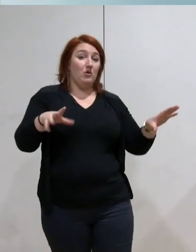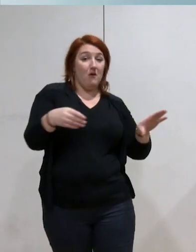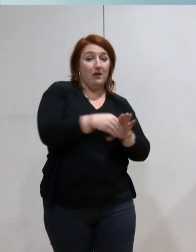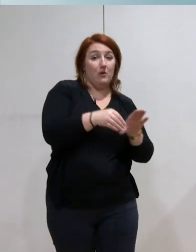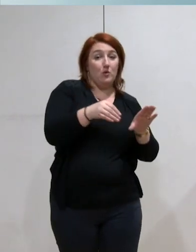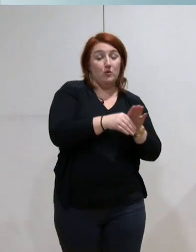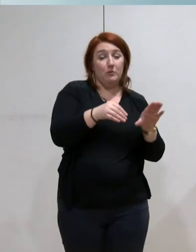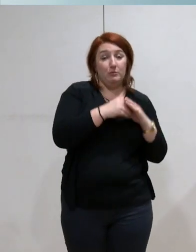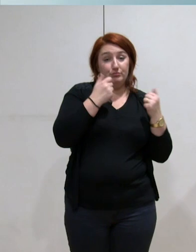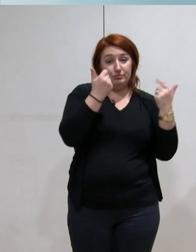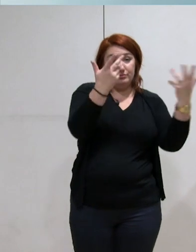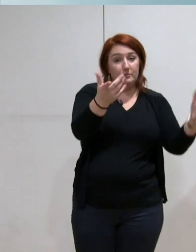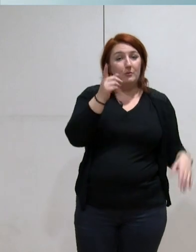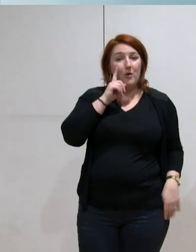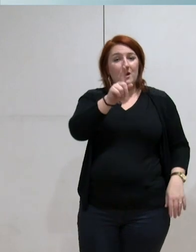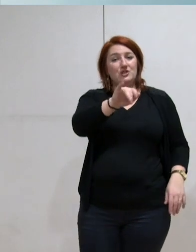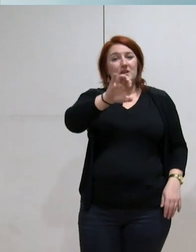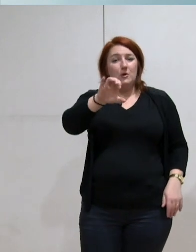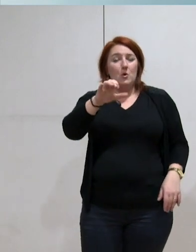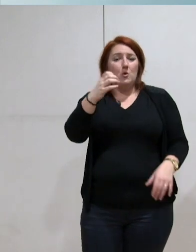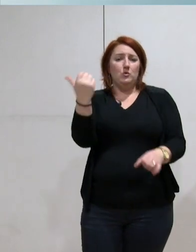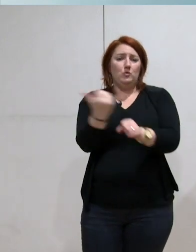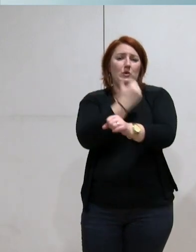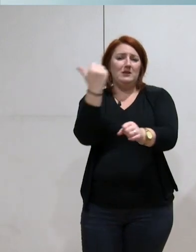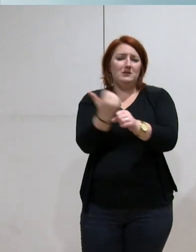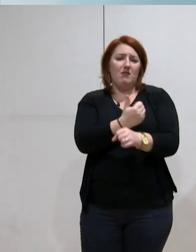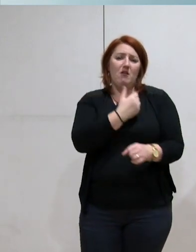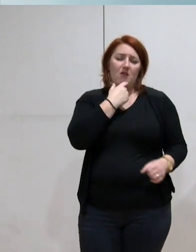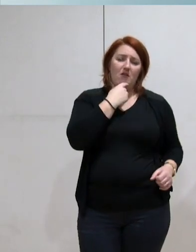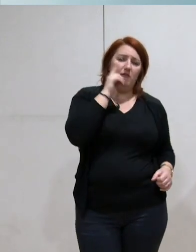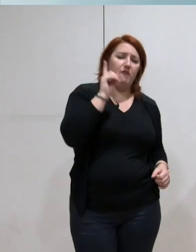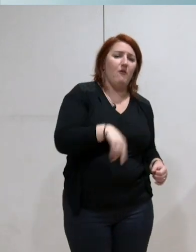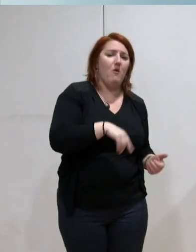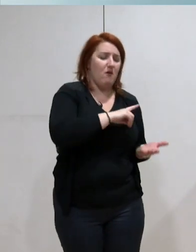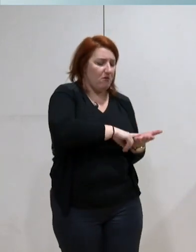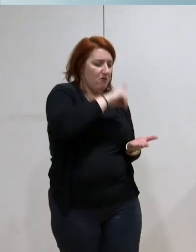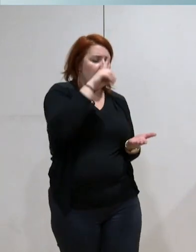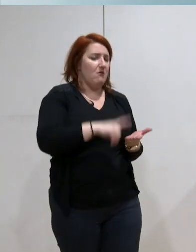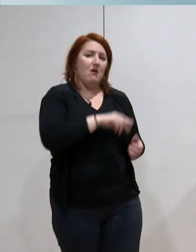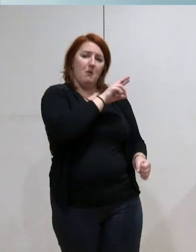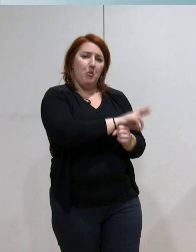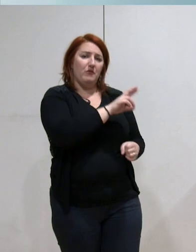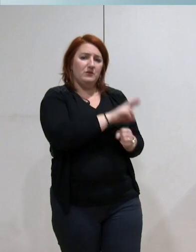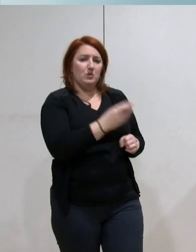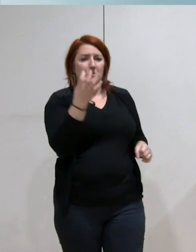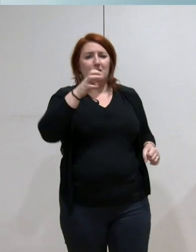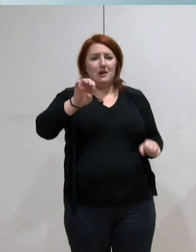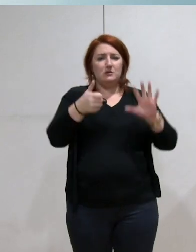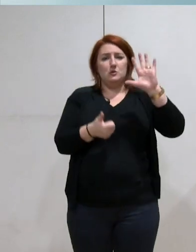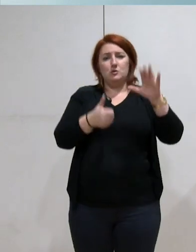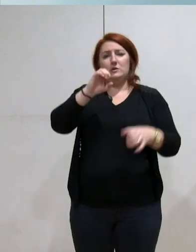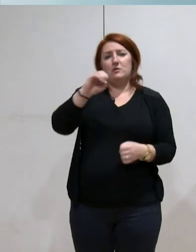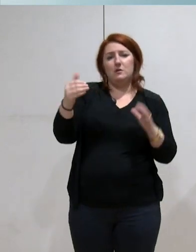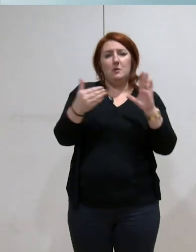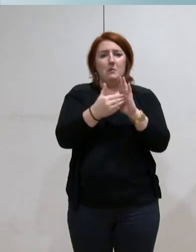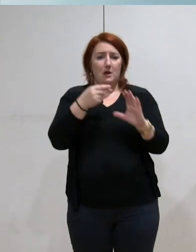puisque le GIE nécessitait chaque année de faire des provisions donc ces provisions qui sont de l'ordre de 460000 € euh nous